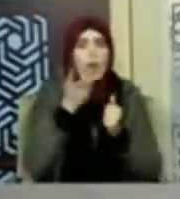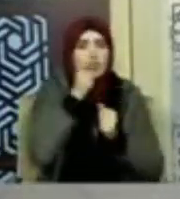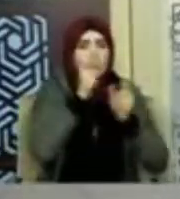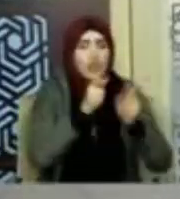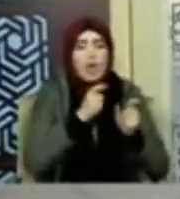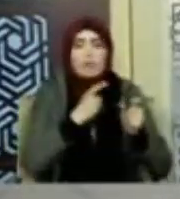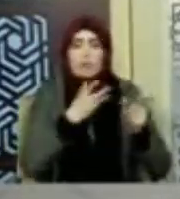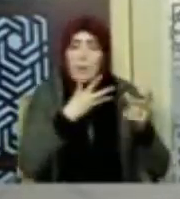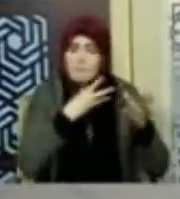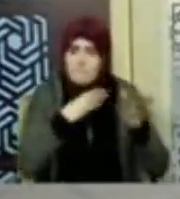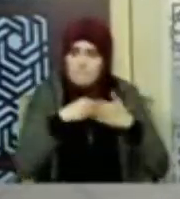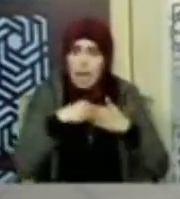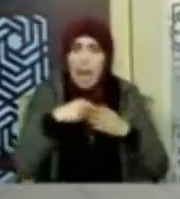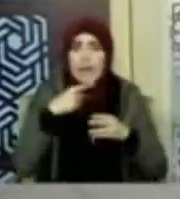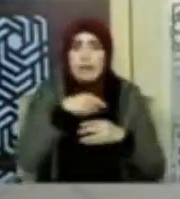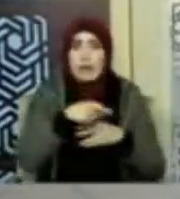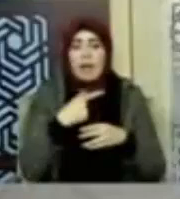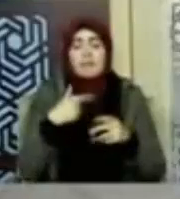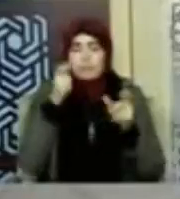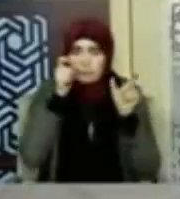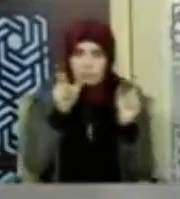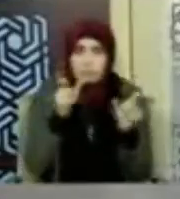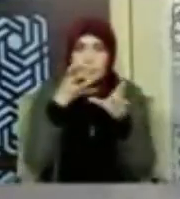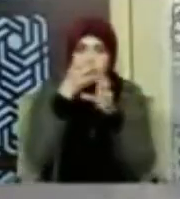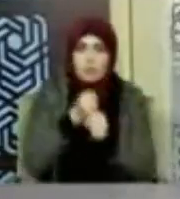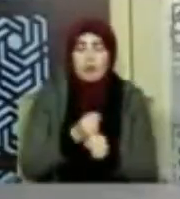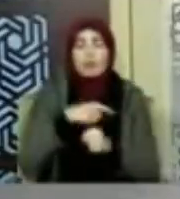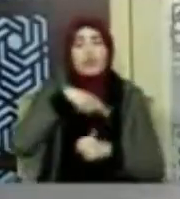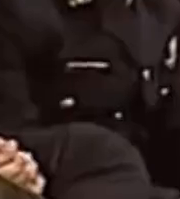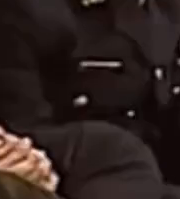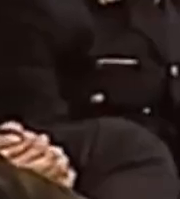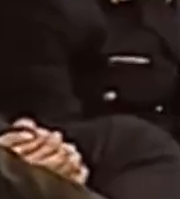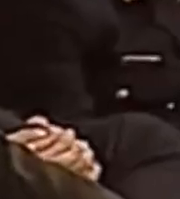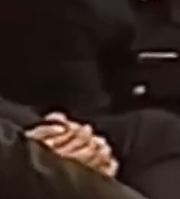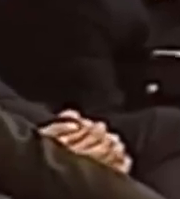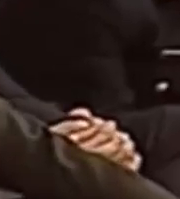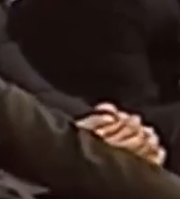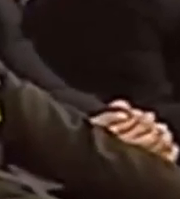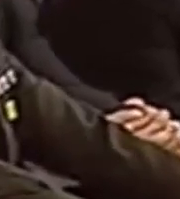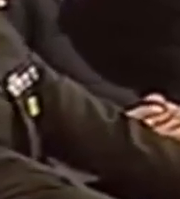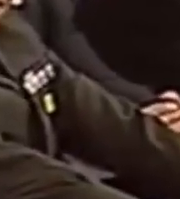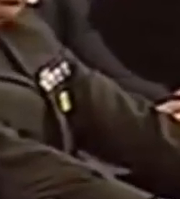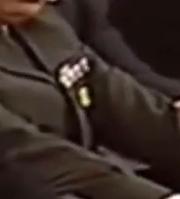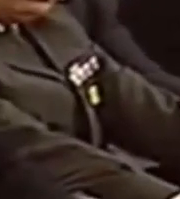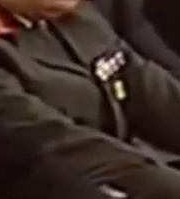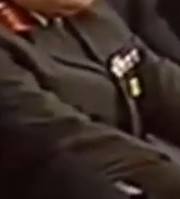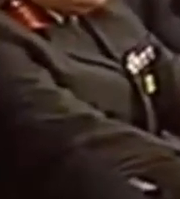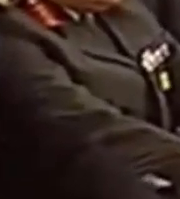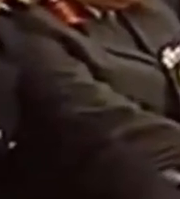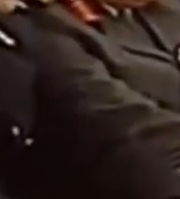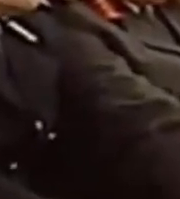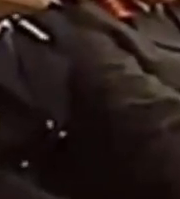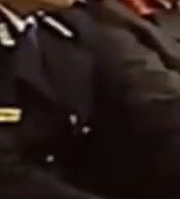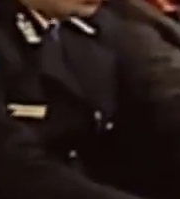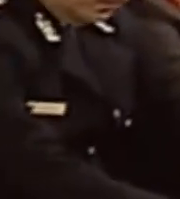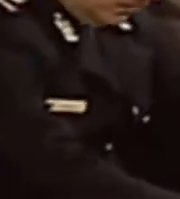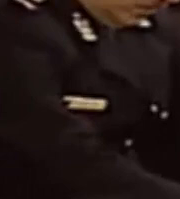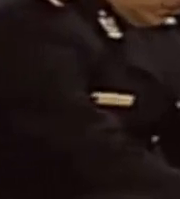العهد في رباط إلى يوم القيامة. هذه الروح، روح